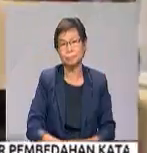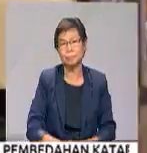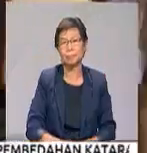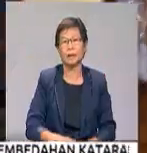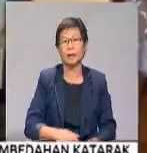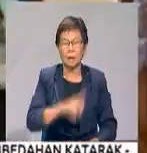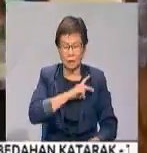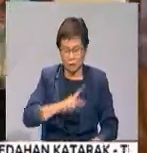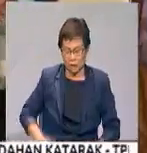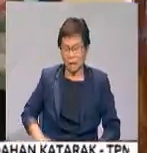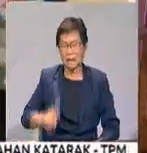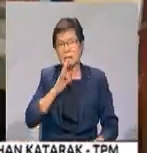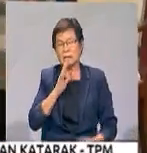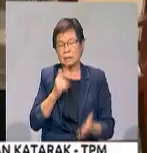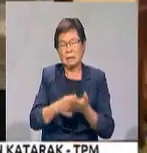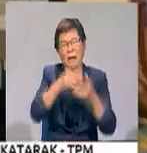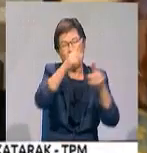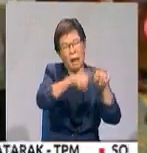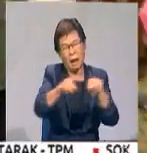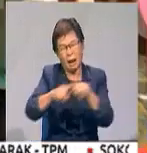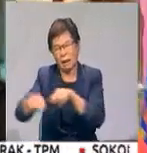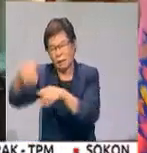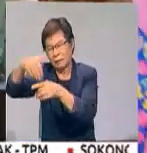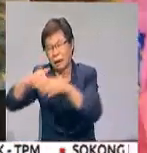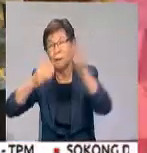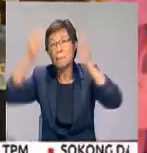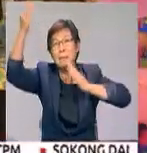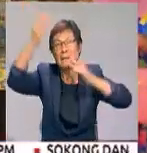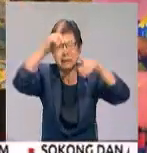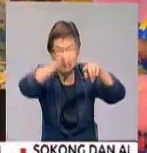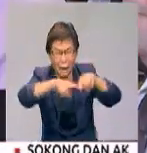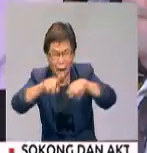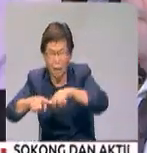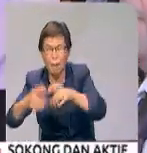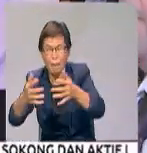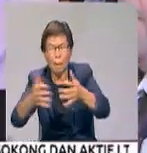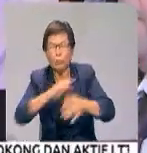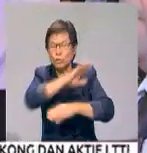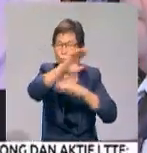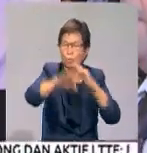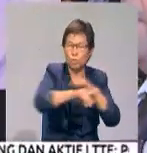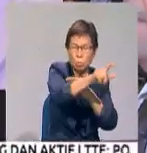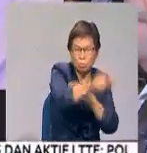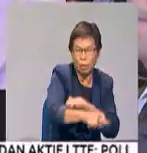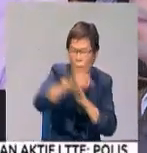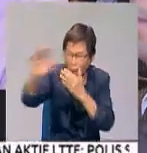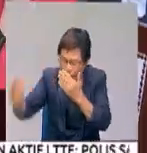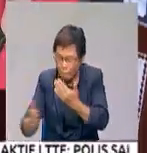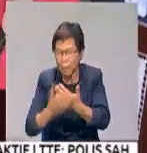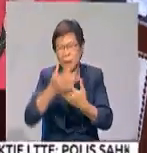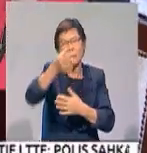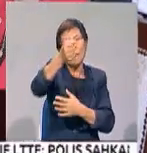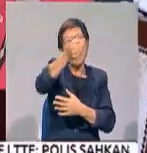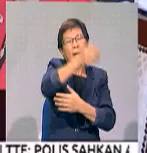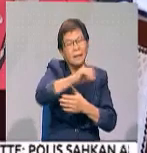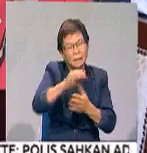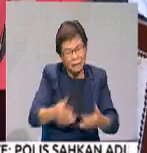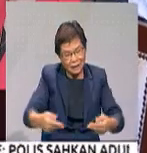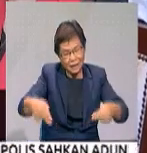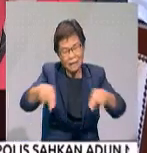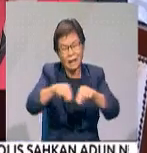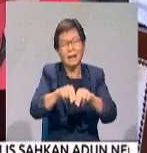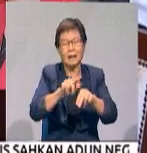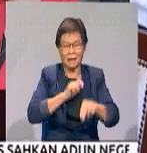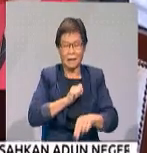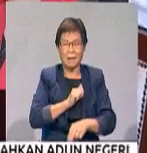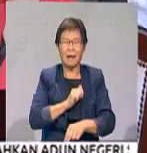Titah baginda lagi kepelbagaian yang terdapat dalam negara kita menghendaki semua pihak kembali kepada pegangan serta nilai agama